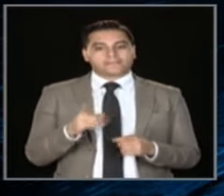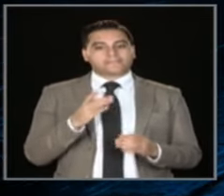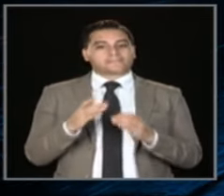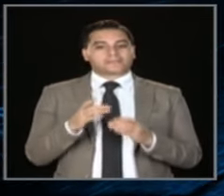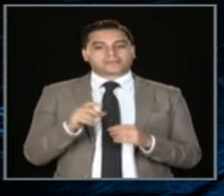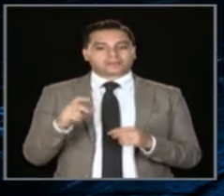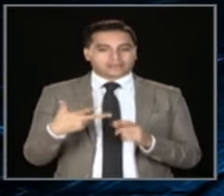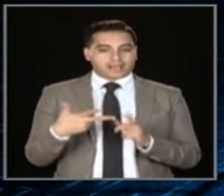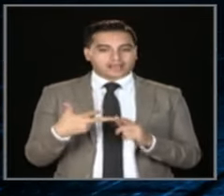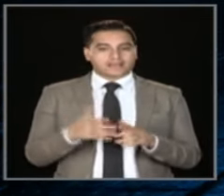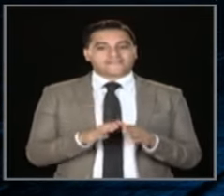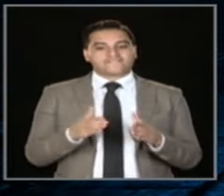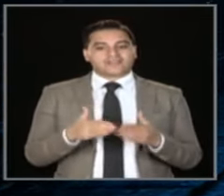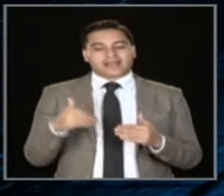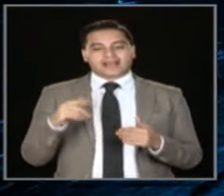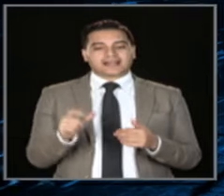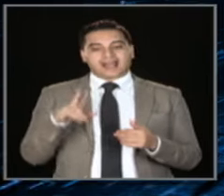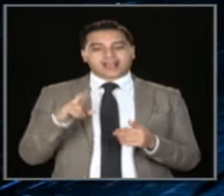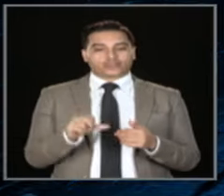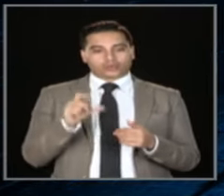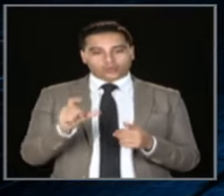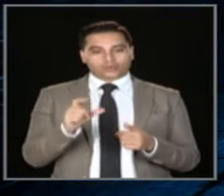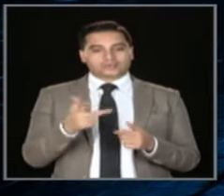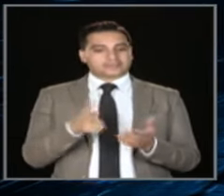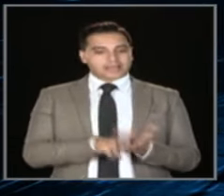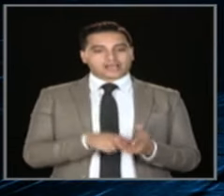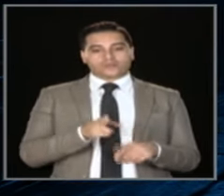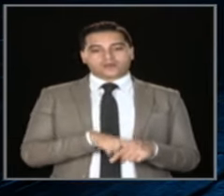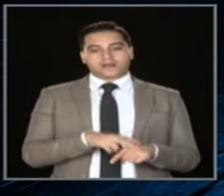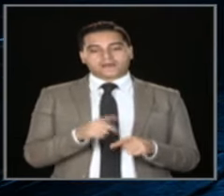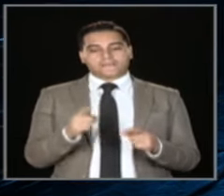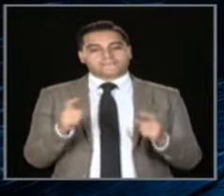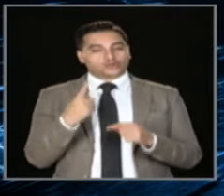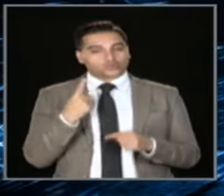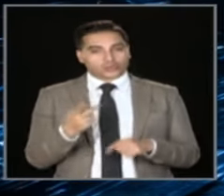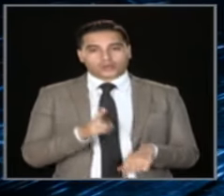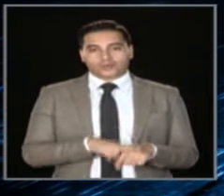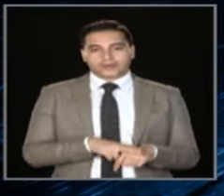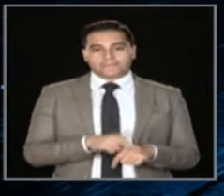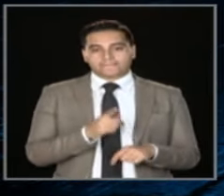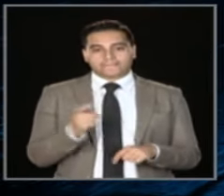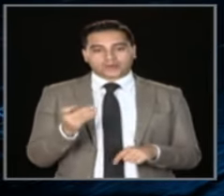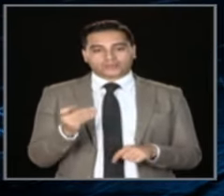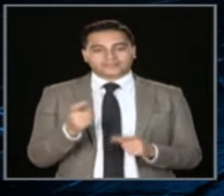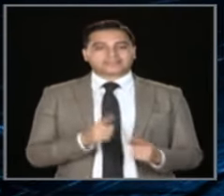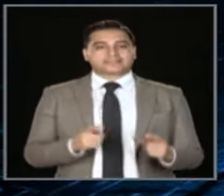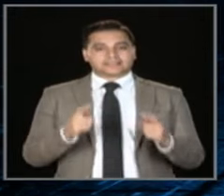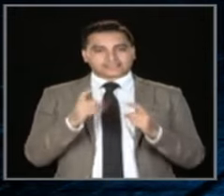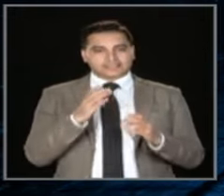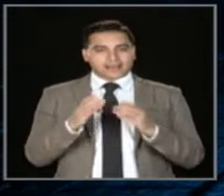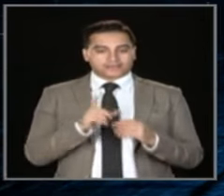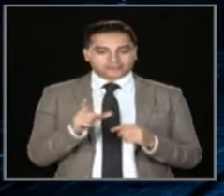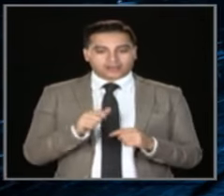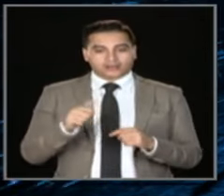إجابات صحيحة. في المركز الثالث أخناتون 3 نقاط من ماتش واحد 130 نقطة إجابات